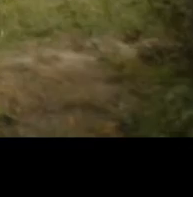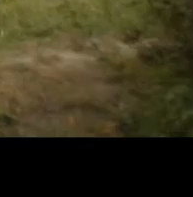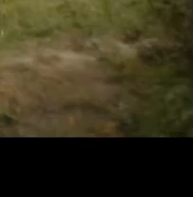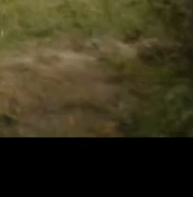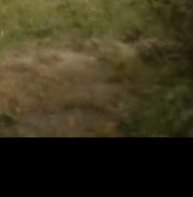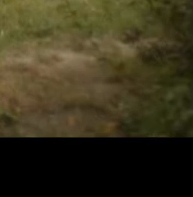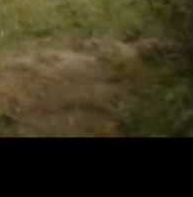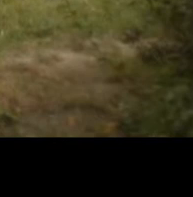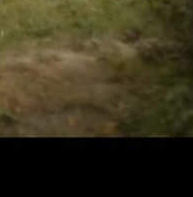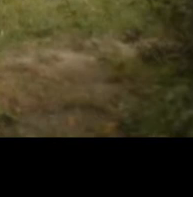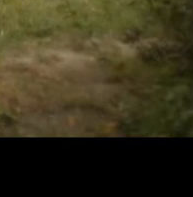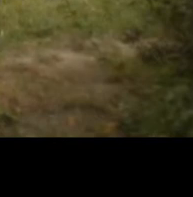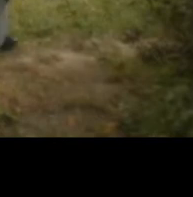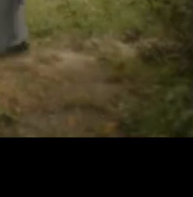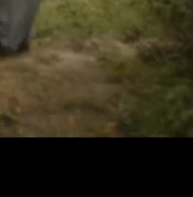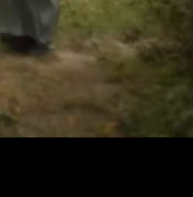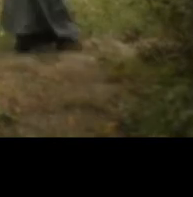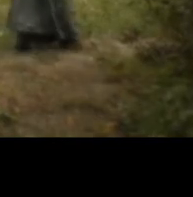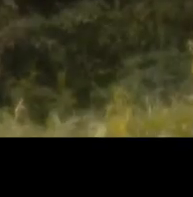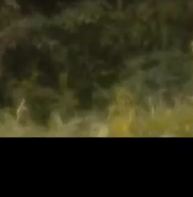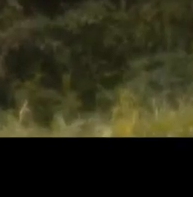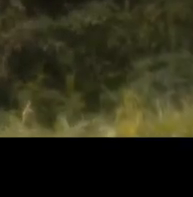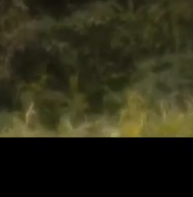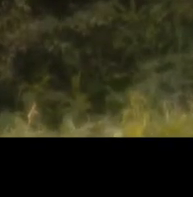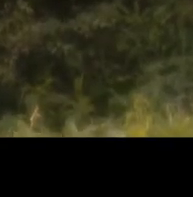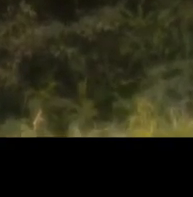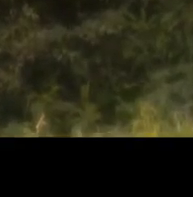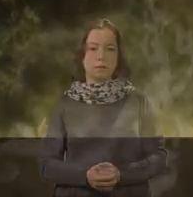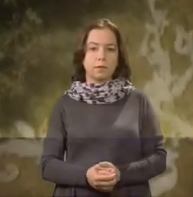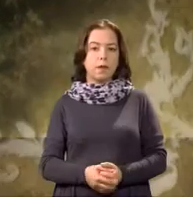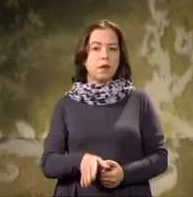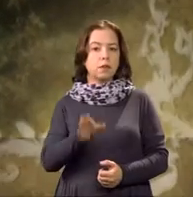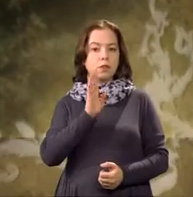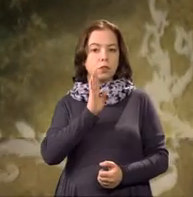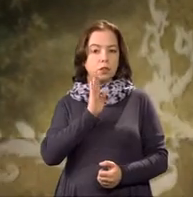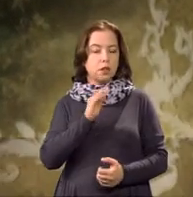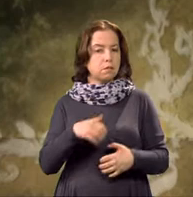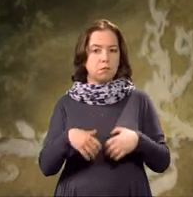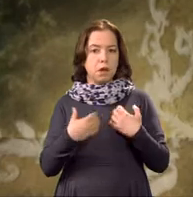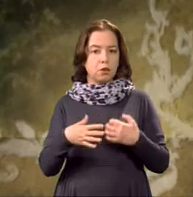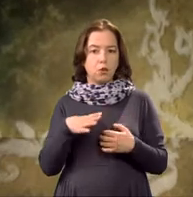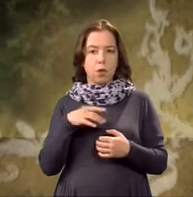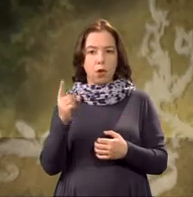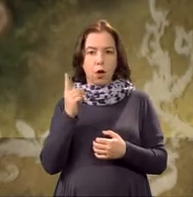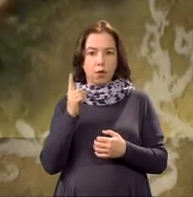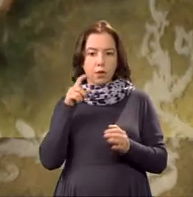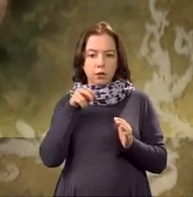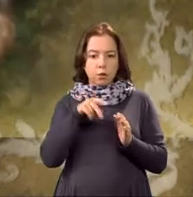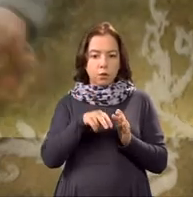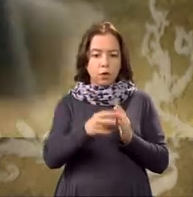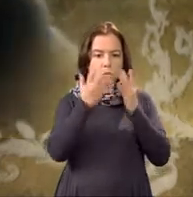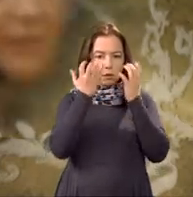Жінці Страшно було одній спускатися в